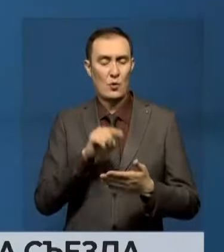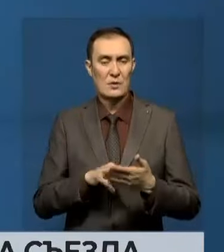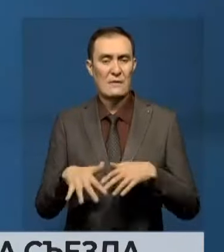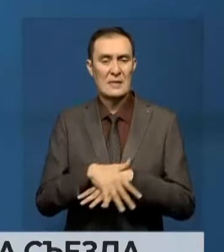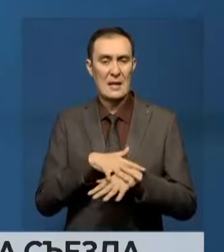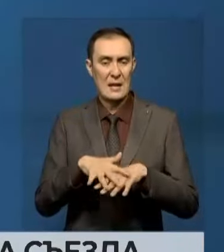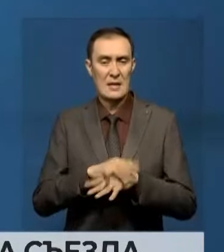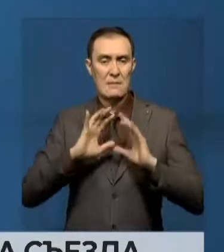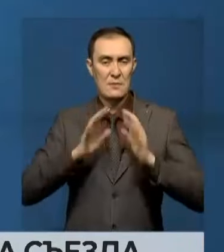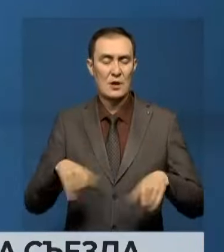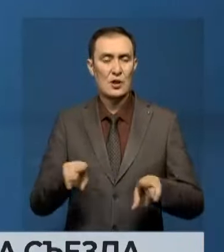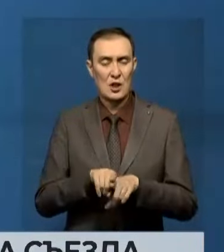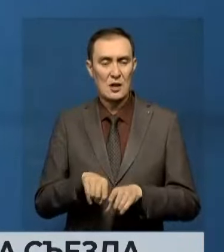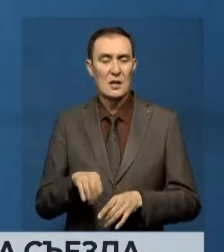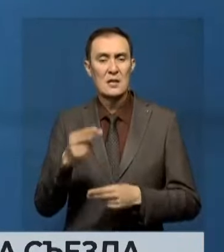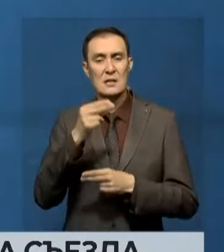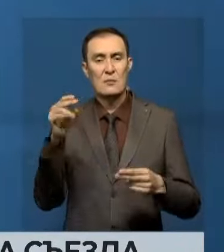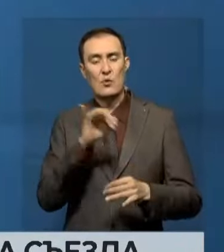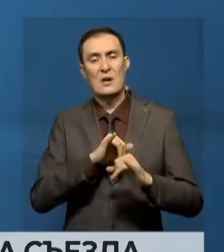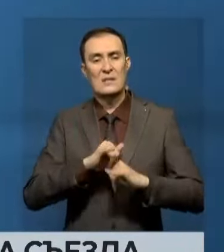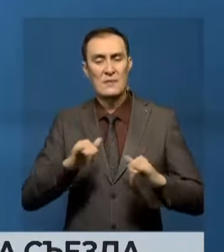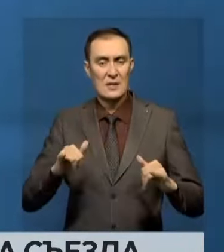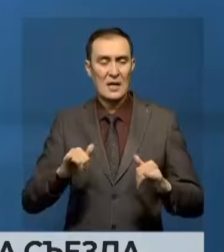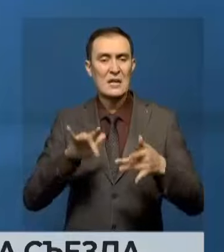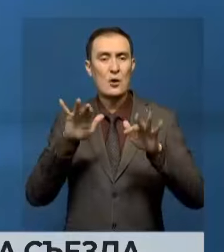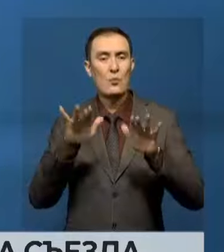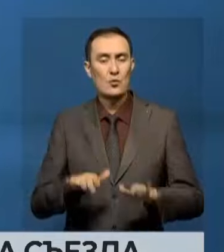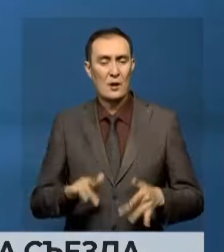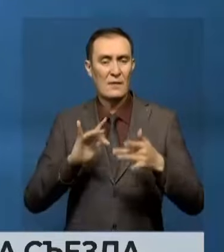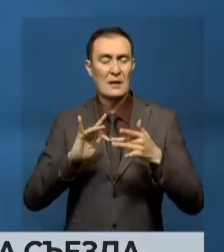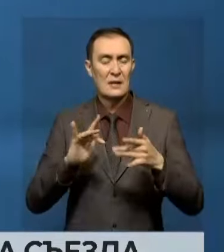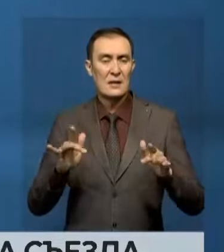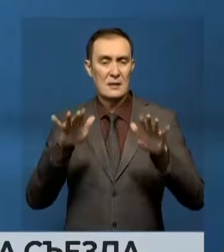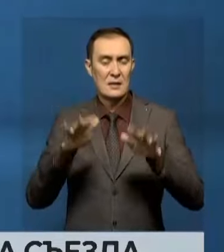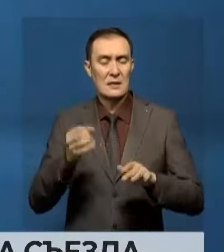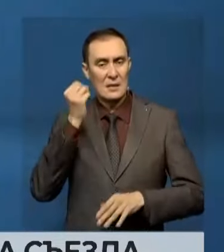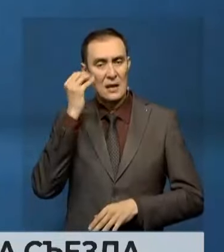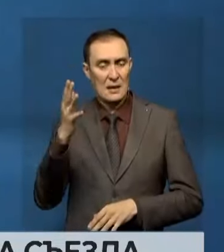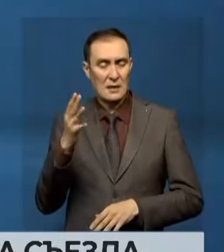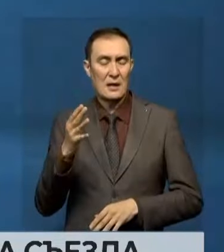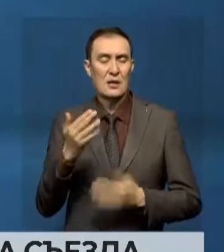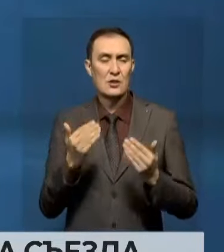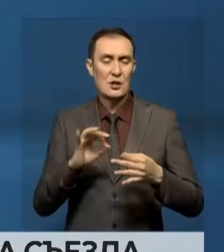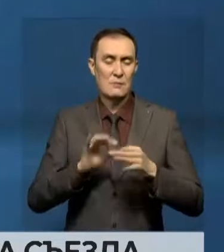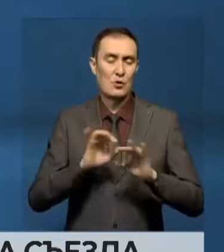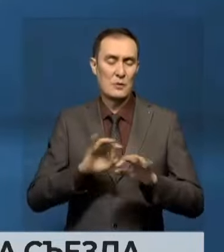проблемах человечества и даже затронули тему развития искусственного интеллекта и нейросетей. Подробности у Гульданы